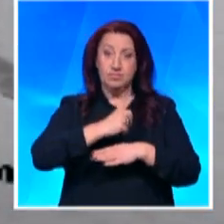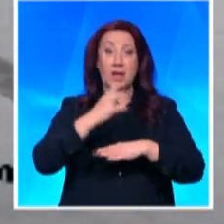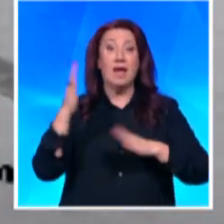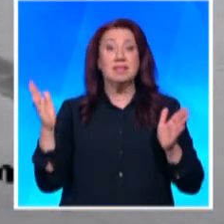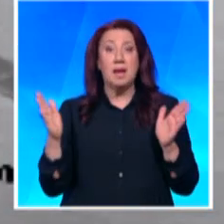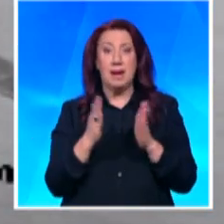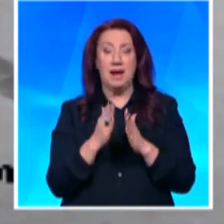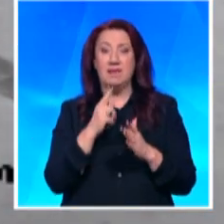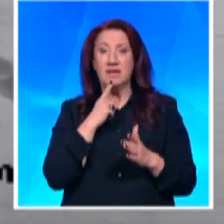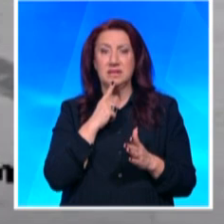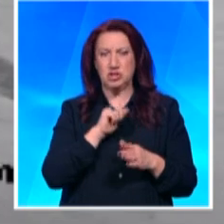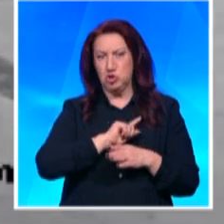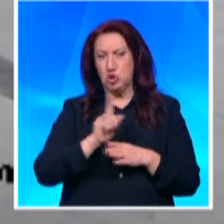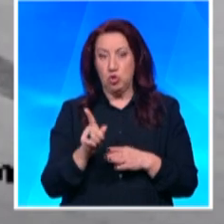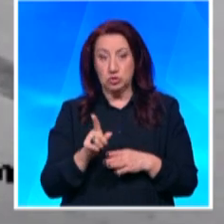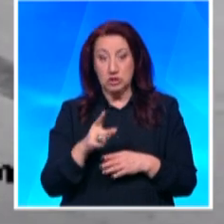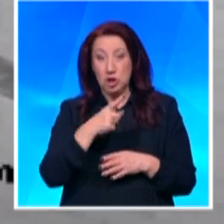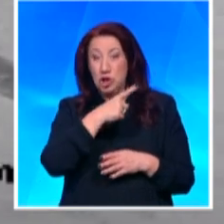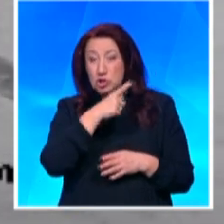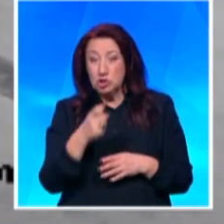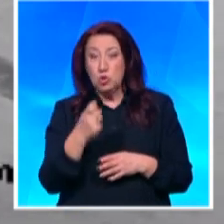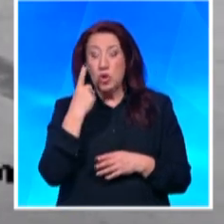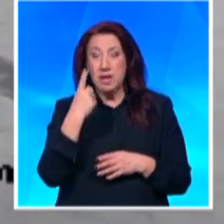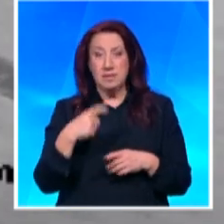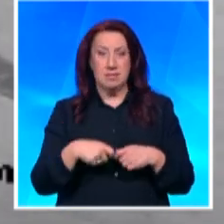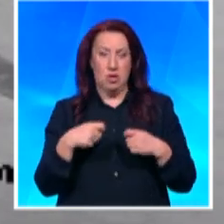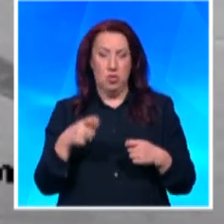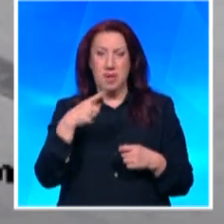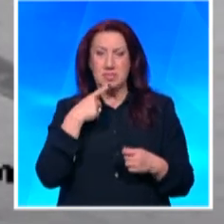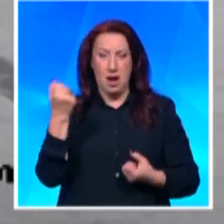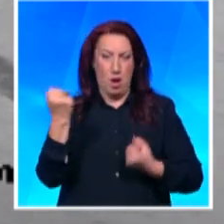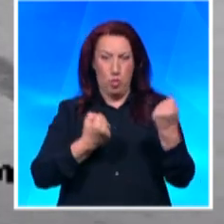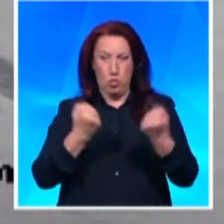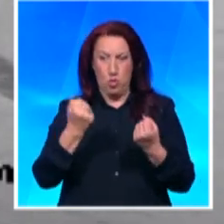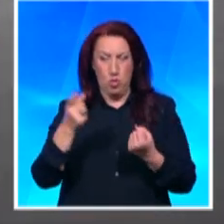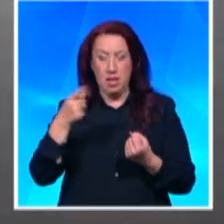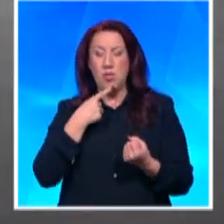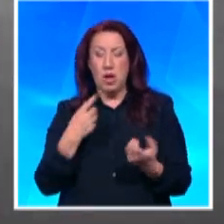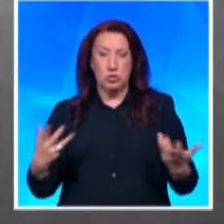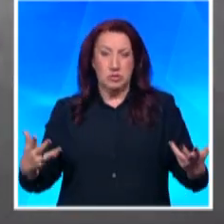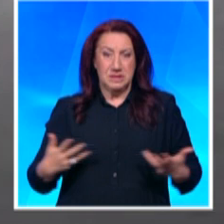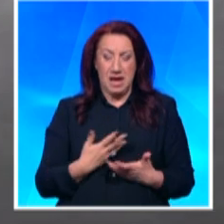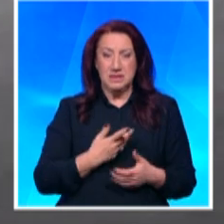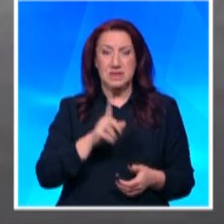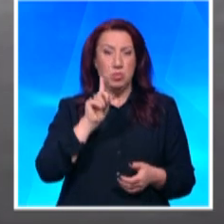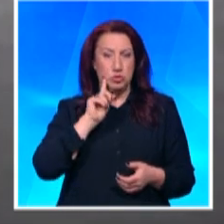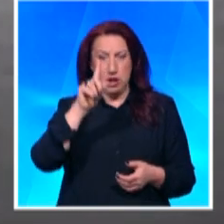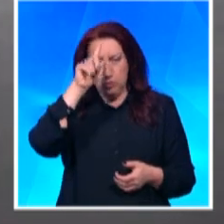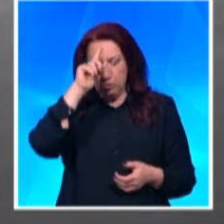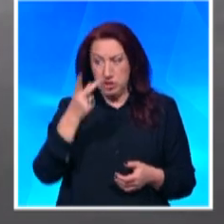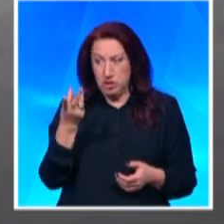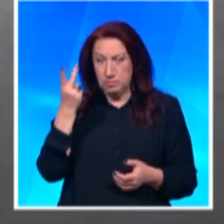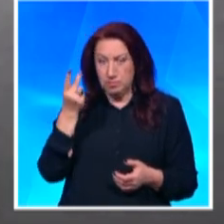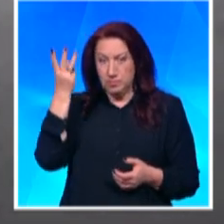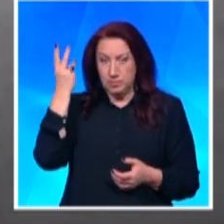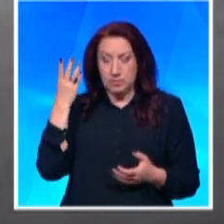101 км в час. С толкова се е движил автомобилът, когато удря Явор и Ани в фаталната нощ. Това обаче е далеч